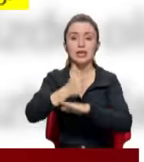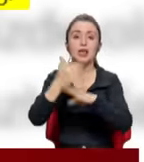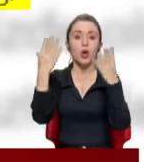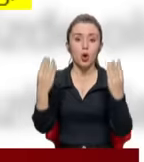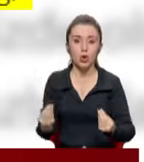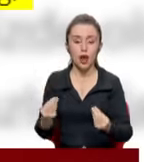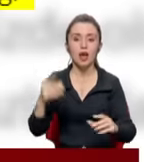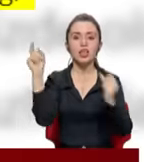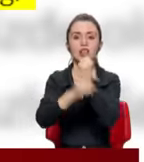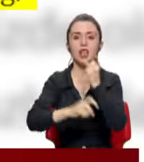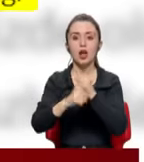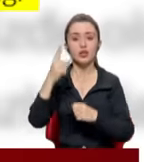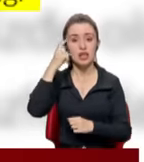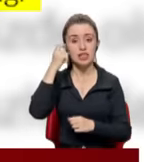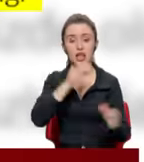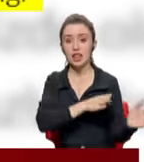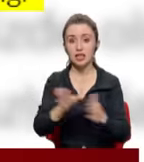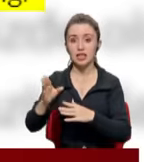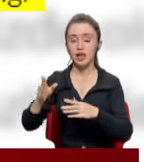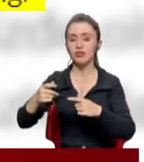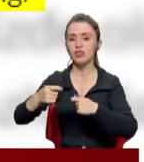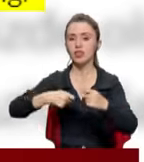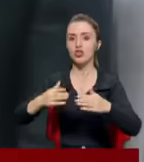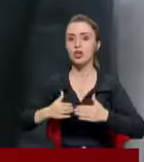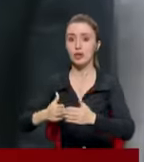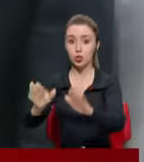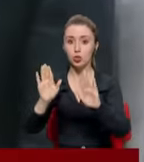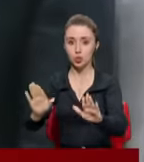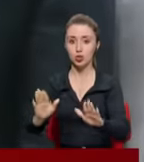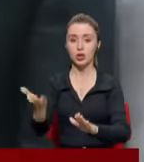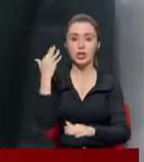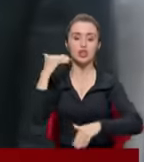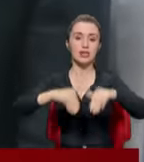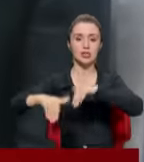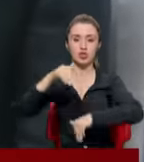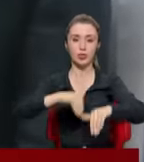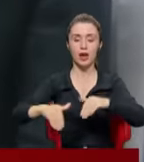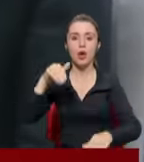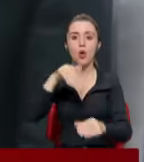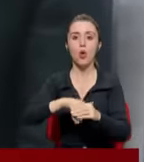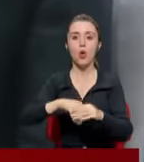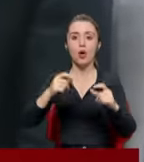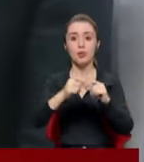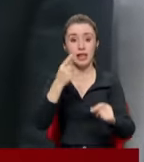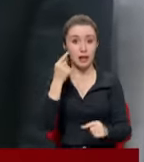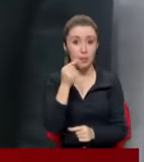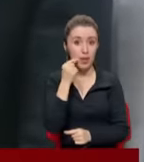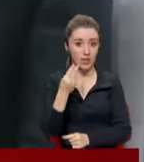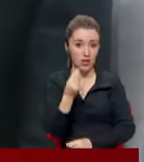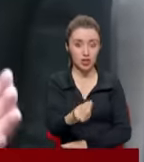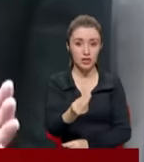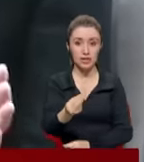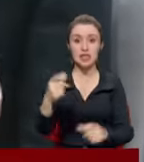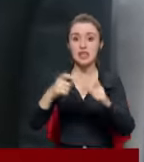olarak terörist İsrail'e giden Ticaret gemilerini durdurun geçen seçimlerde de oyu Binali Bey'e mi vereceksiniz